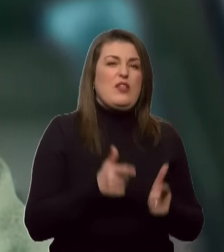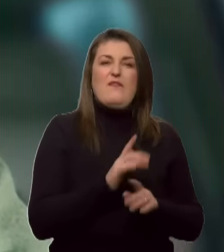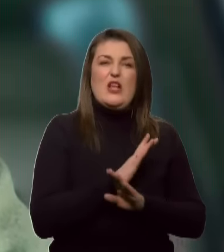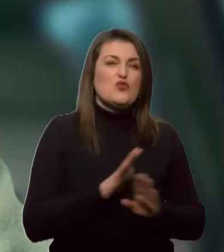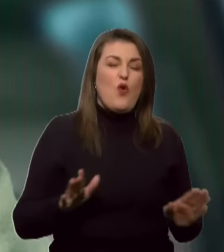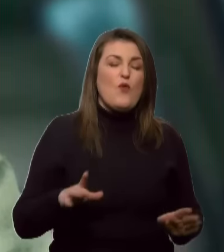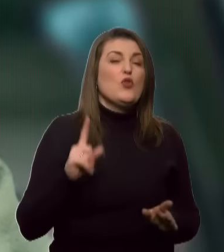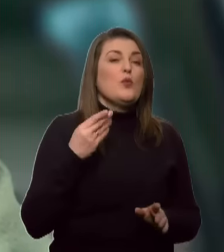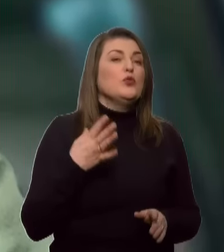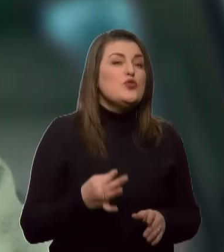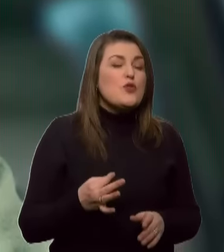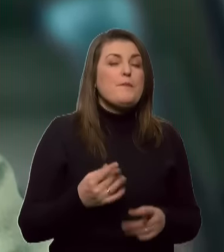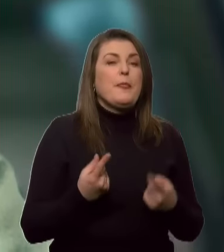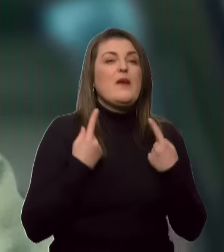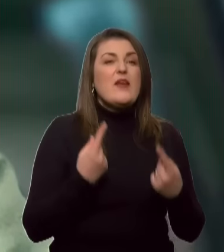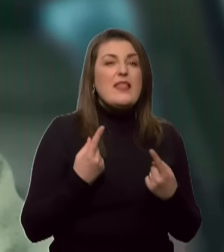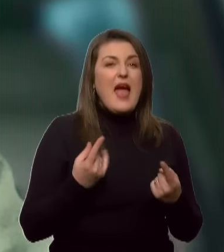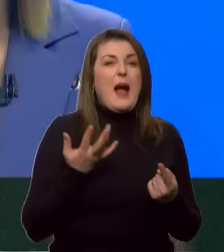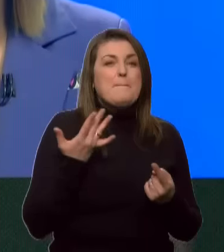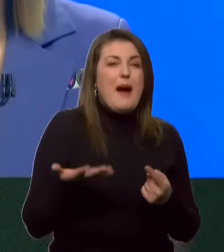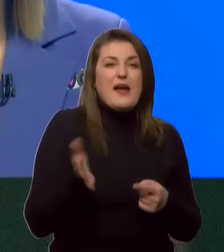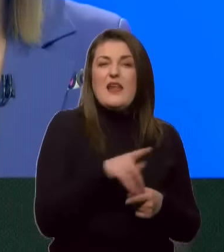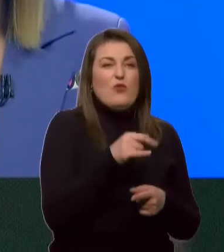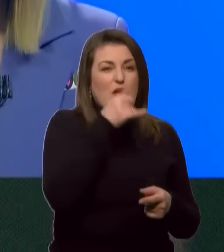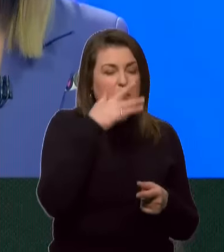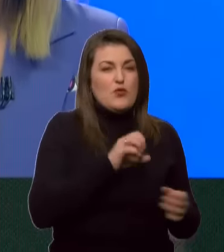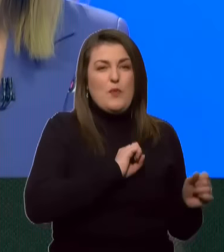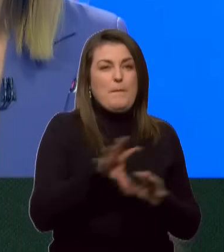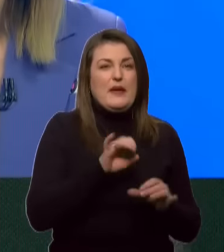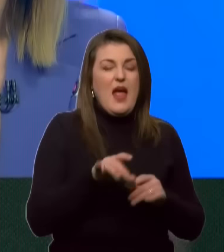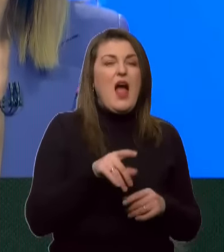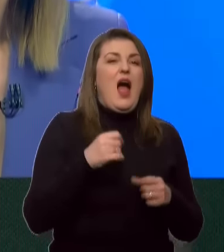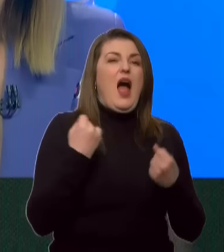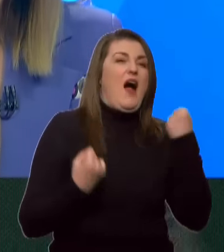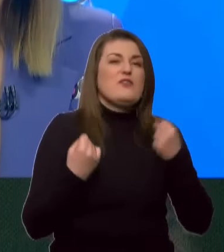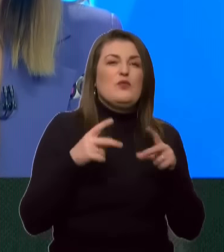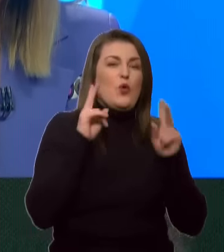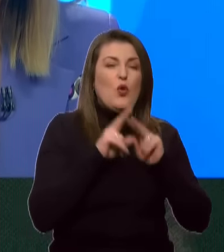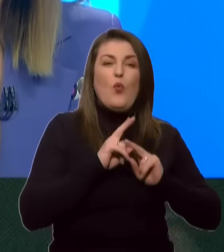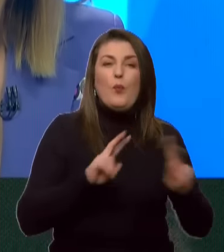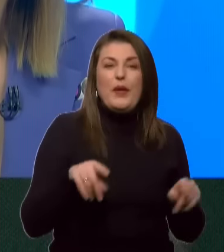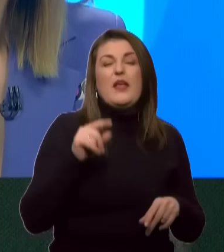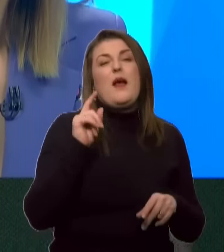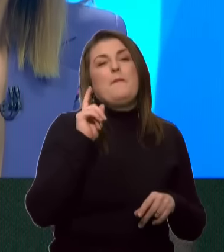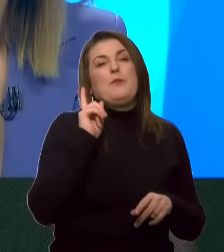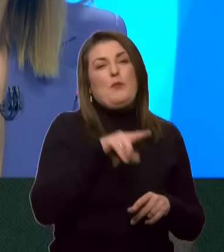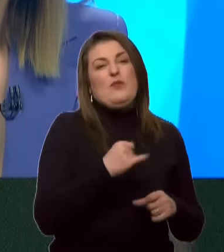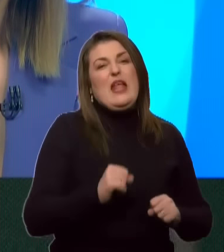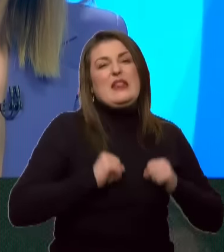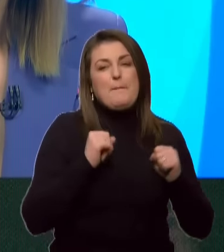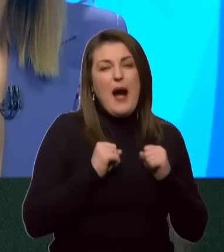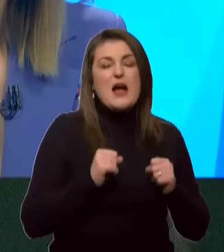що великих партій вони не можуть перекинути автівками, не вміють. Тому вони наразі намагаються все ж